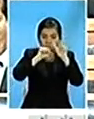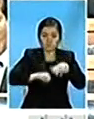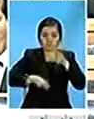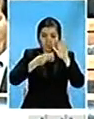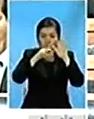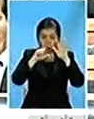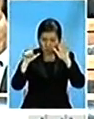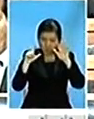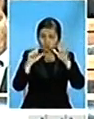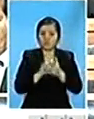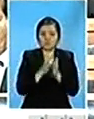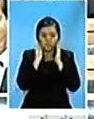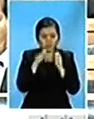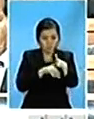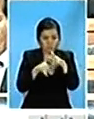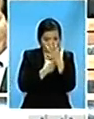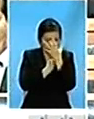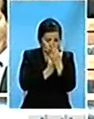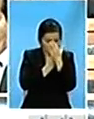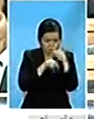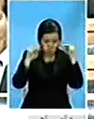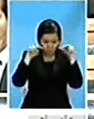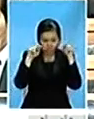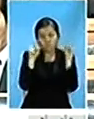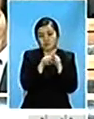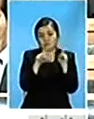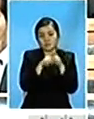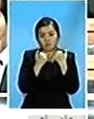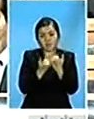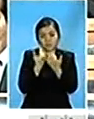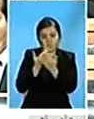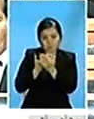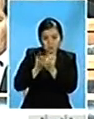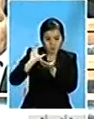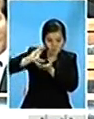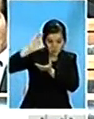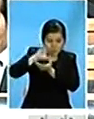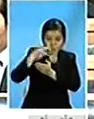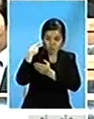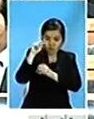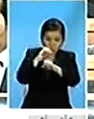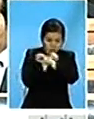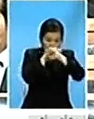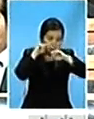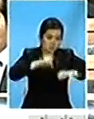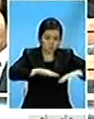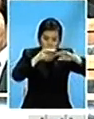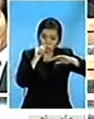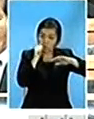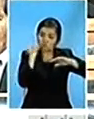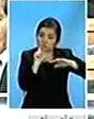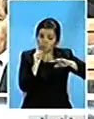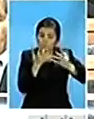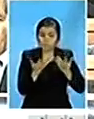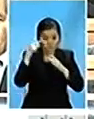าทครับพี่น้องประชาชนให้ความสนใจเรื่องนี้มากนะครับว่าใช้แล้วได้ผลหรือไม่จะช่วยป้องกันน้ำท่วมได้หรือไม่ครับผ